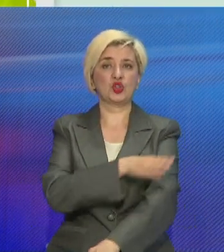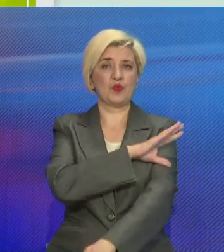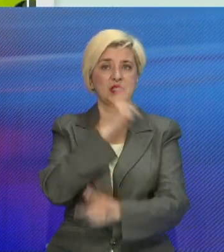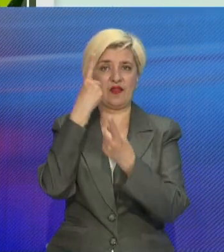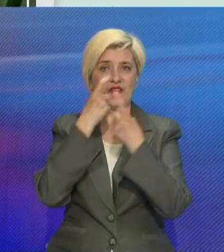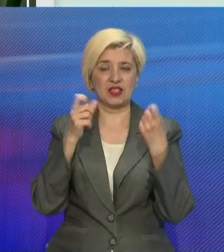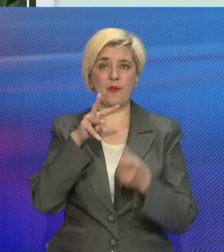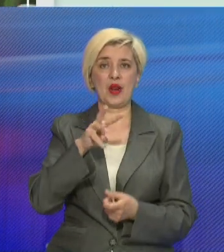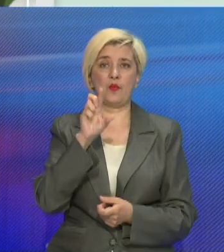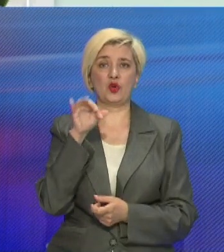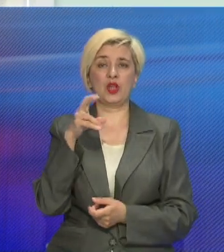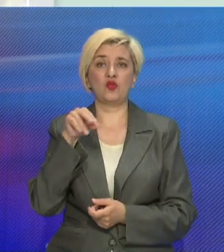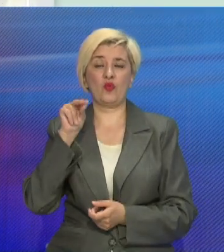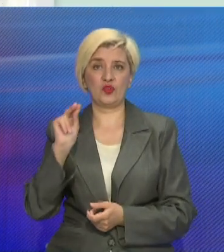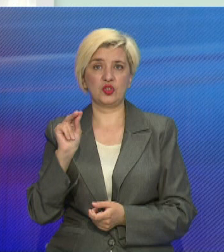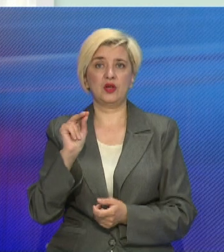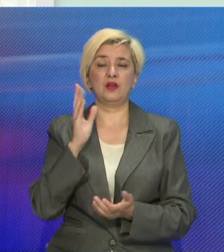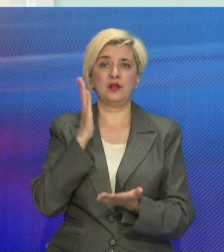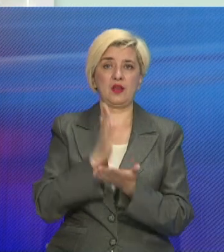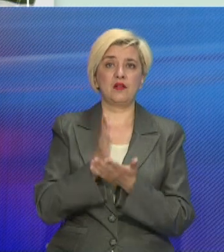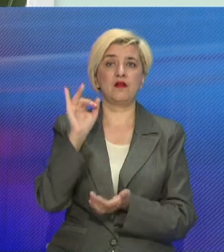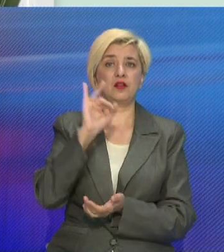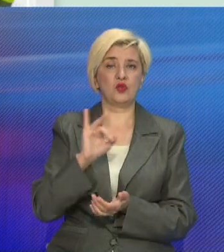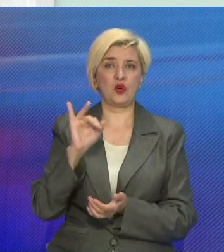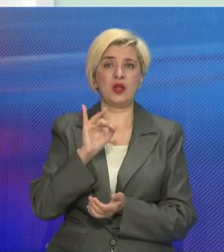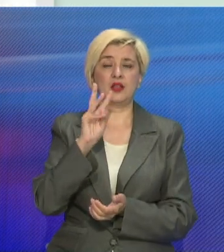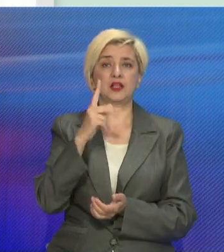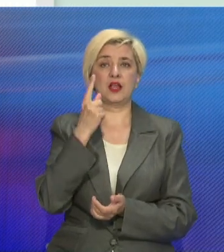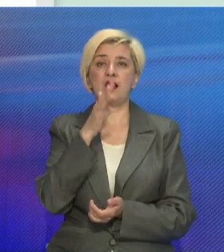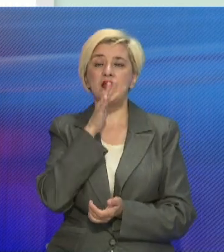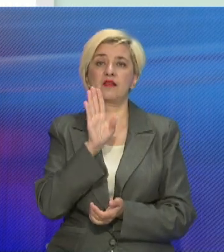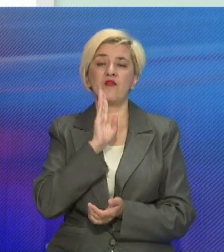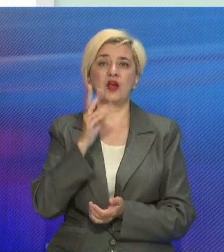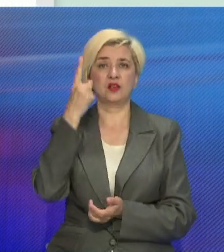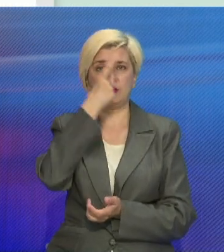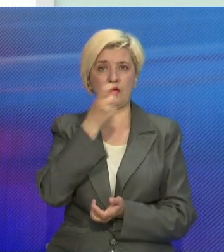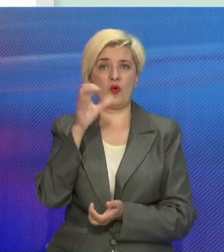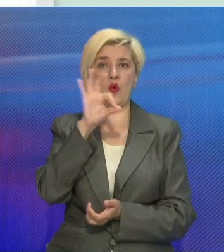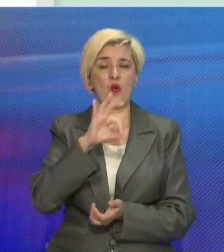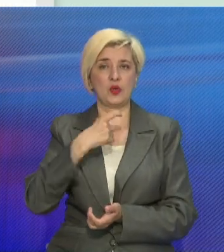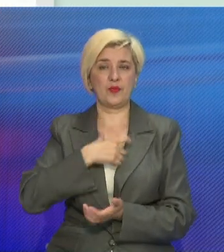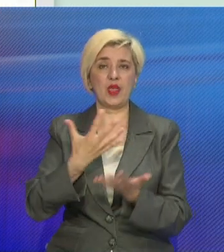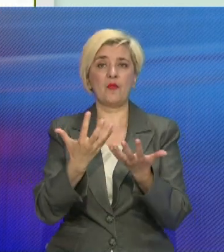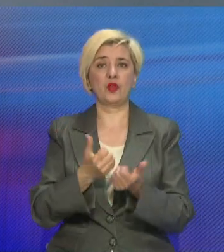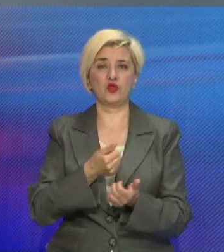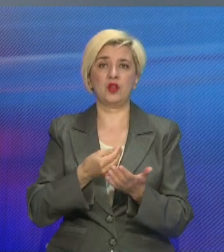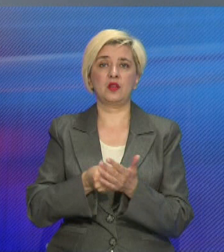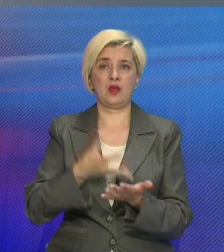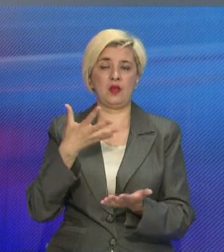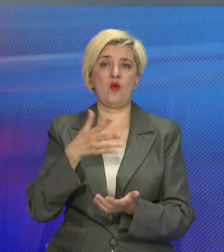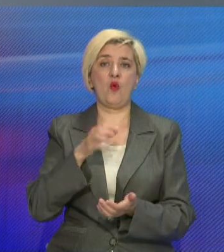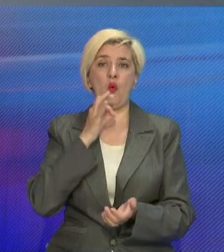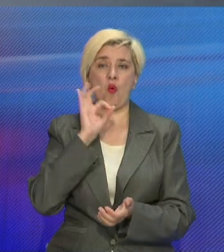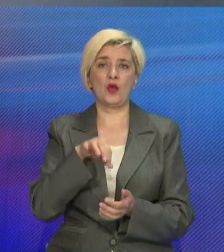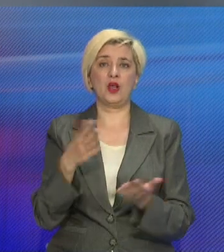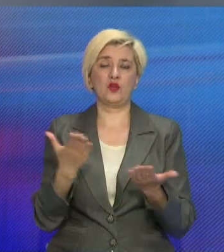проекта. 31-годовая жыхарка Ашмян поспела заявить про себе и набыть каштовный опыт, яким готова делиться. Я лечу,